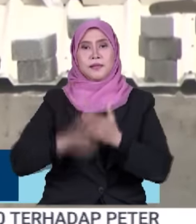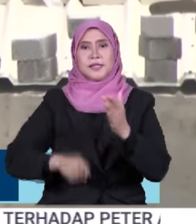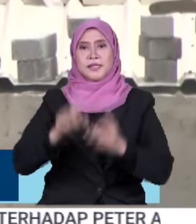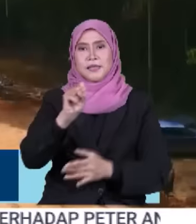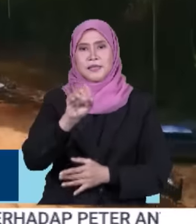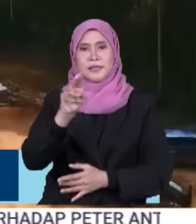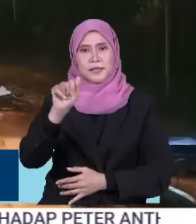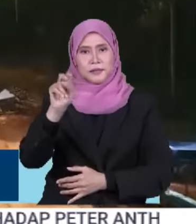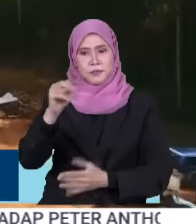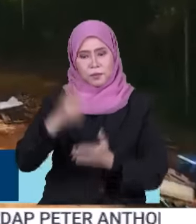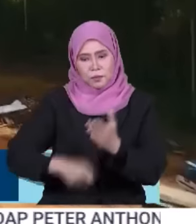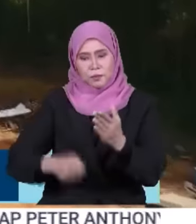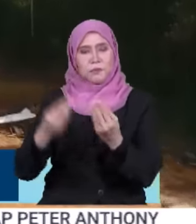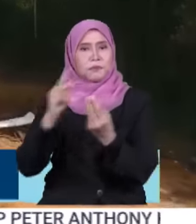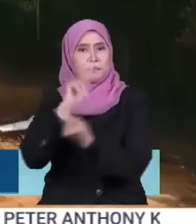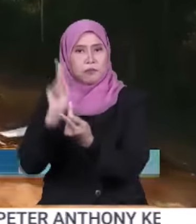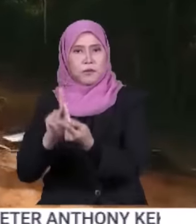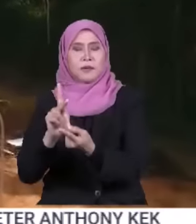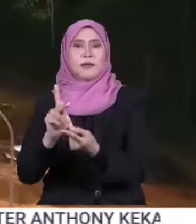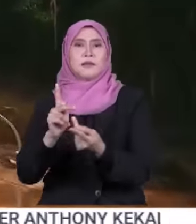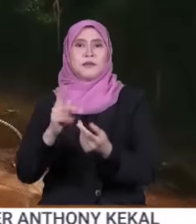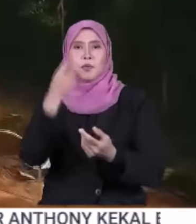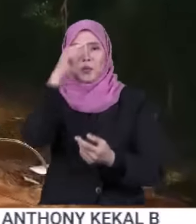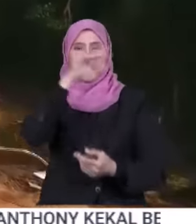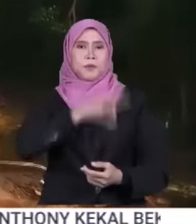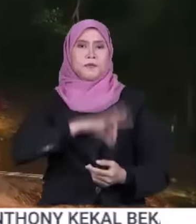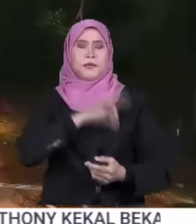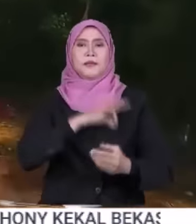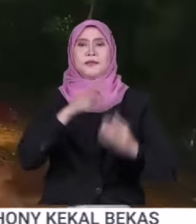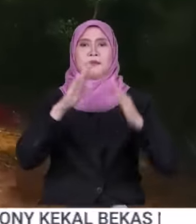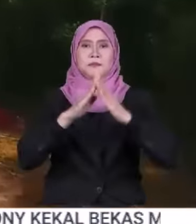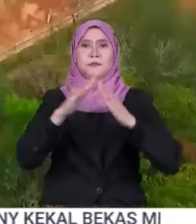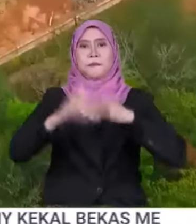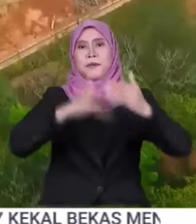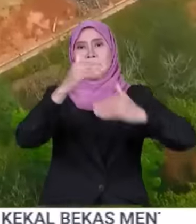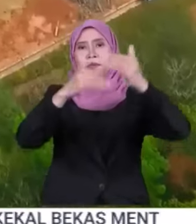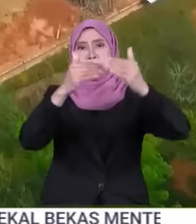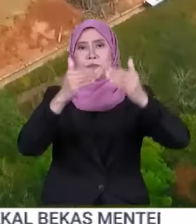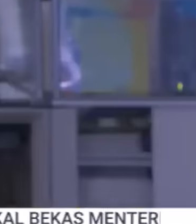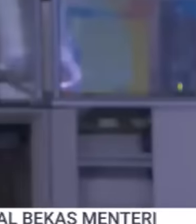kadar berpatutan untuk manfaat pemaju rumah mampu milik.